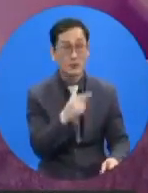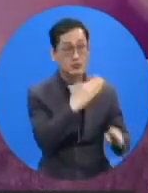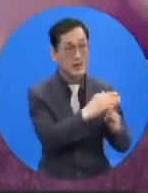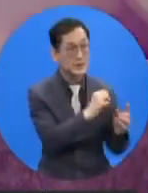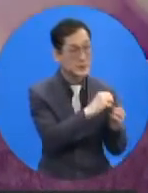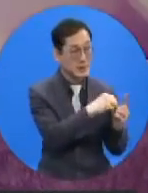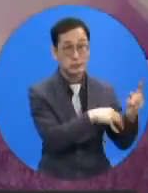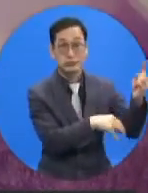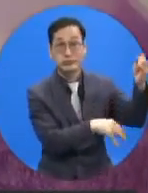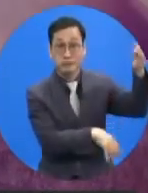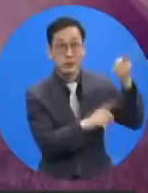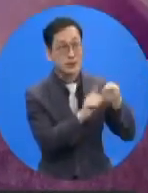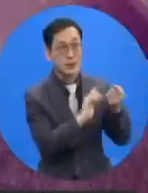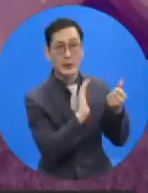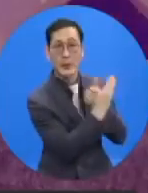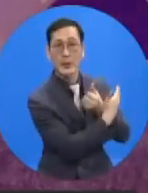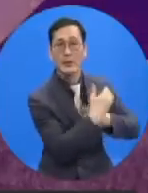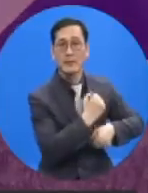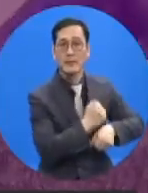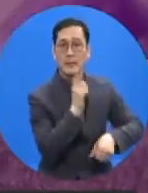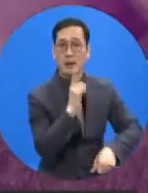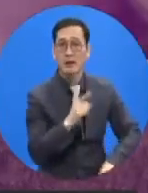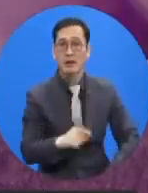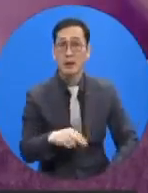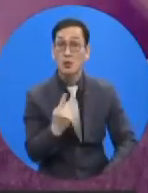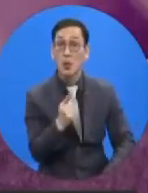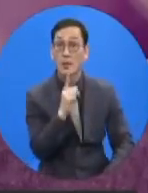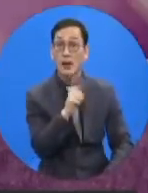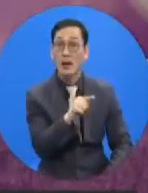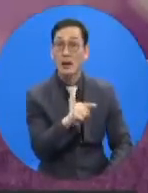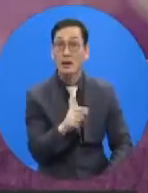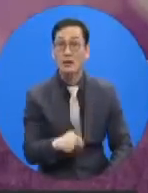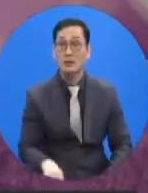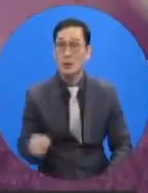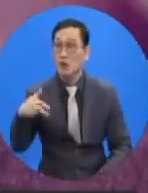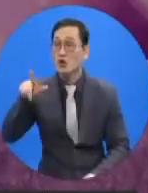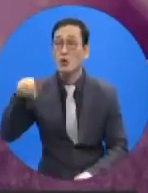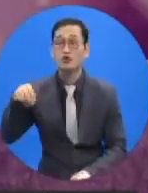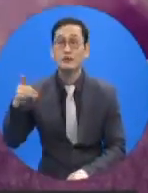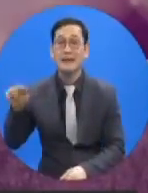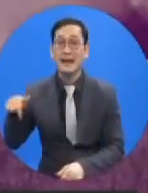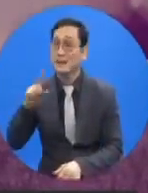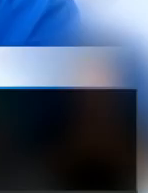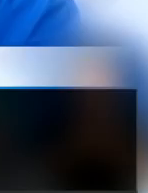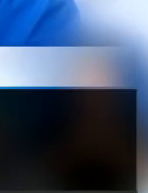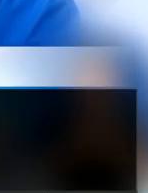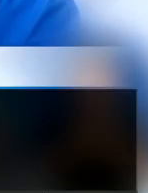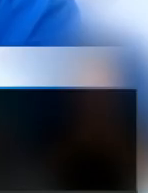논란에 휩싸였습니다. 뭐라고 얘기했길래 도종환 의원 그리고 정우택 의원의 이야기 들어보시죠.